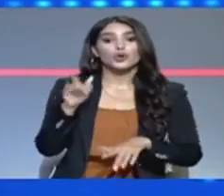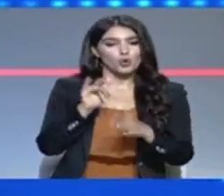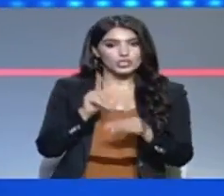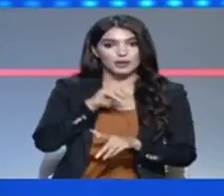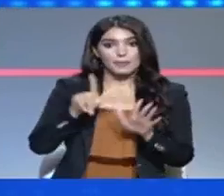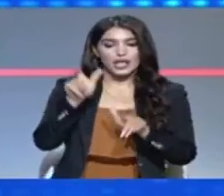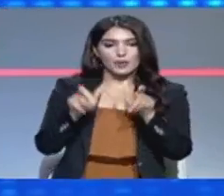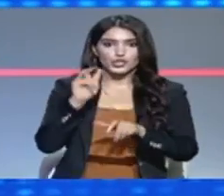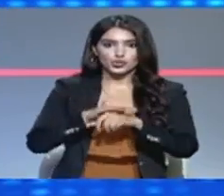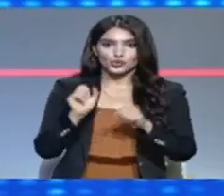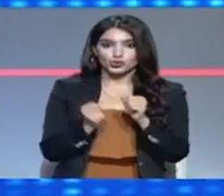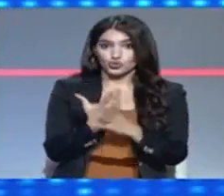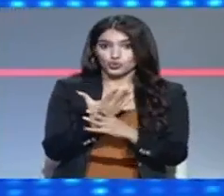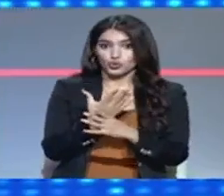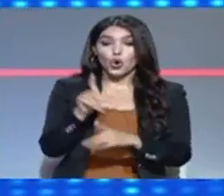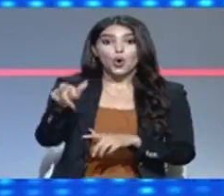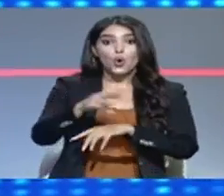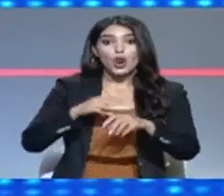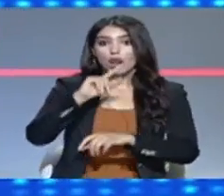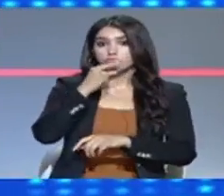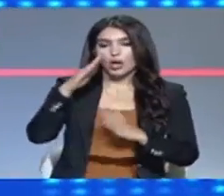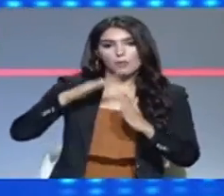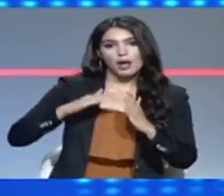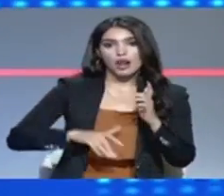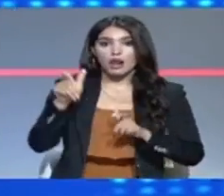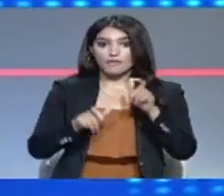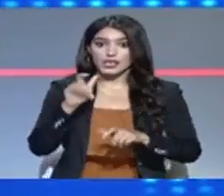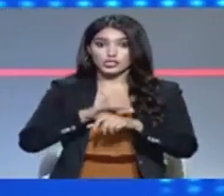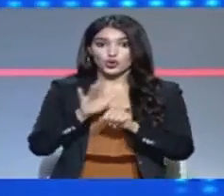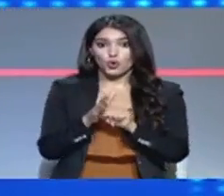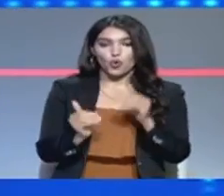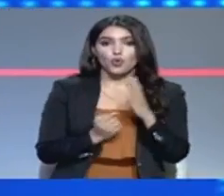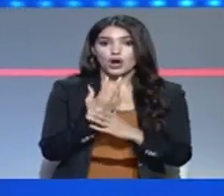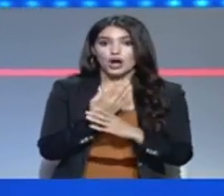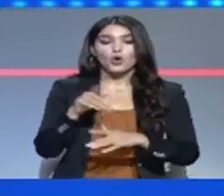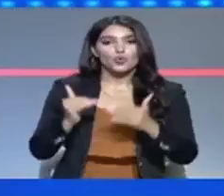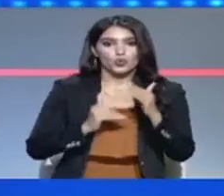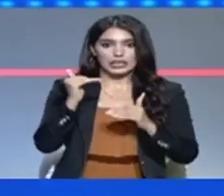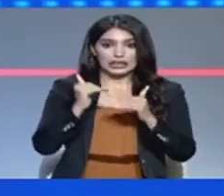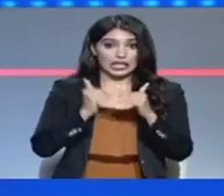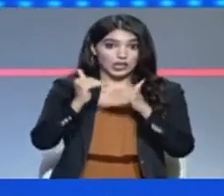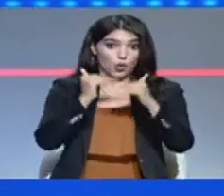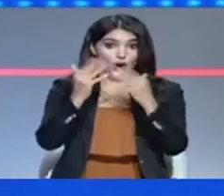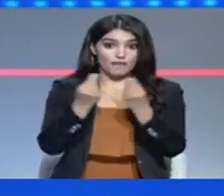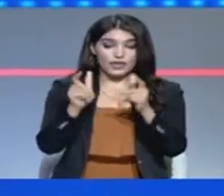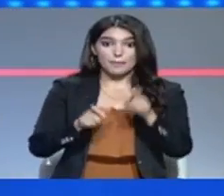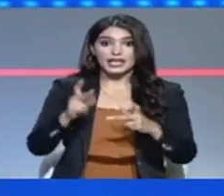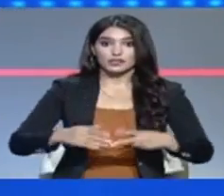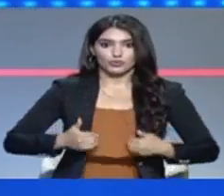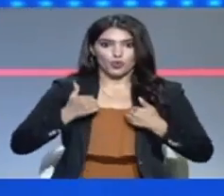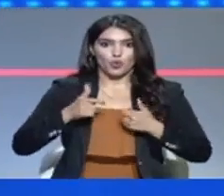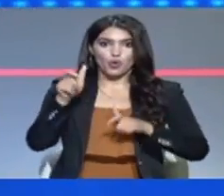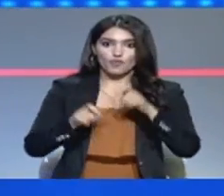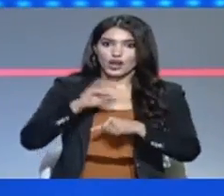جديدة بفيروس كورونا، وتشهد الجهة تراجعا في عدد الإصابات وتطورا في حالات الشفاء في صفوف الحاملين